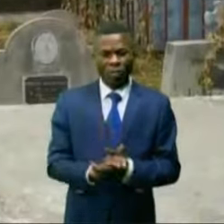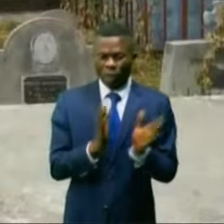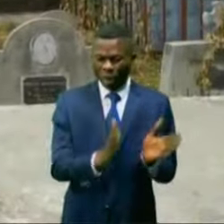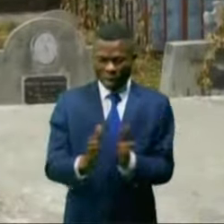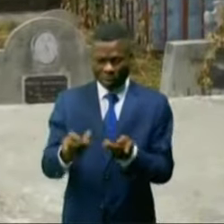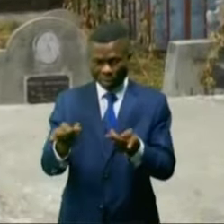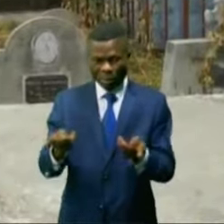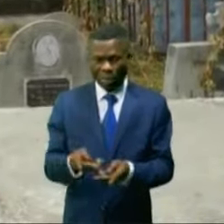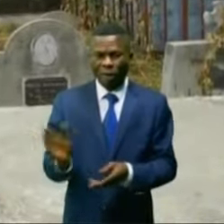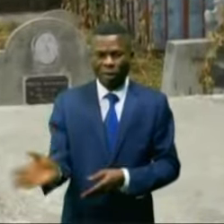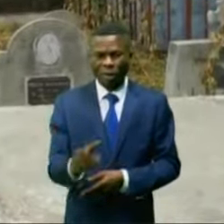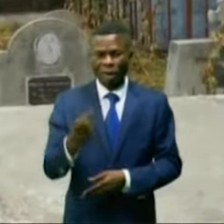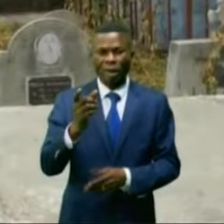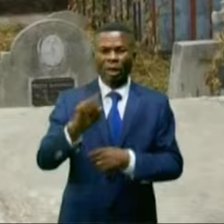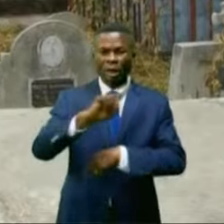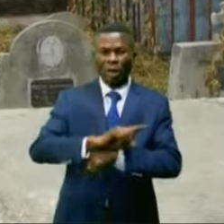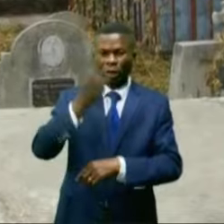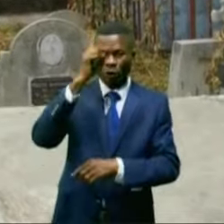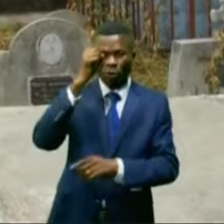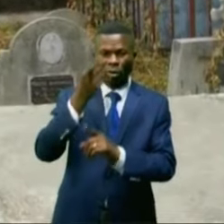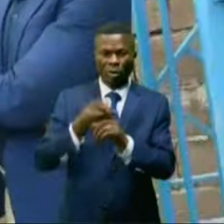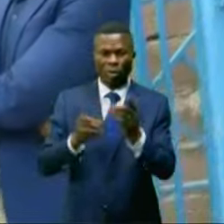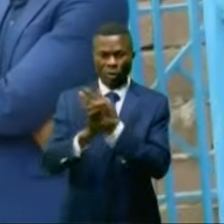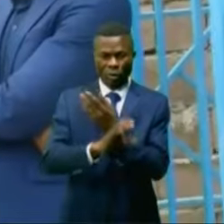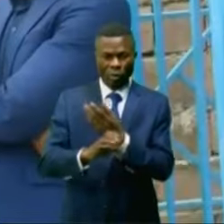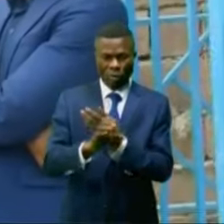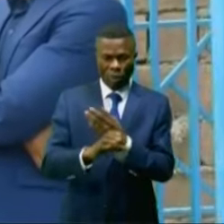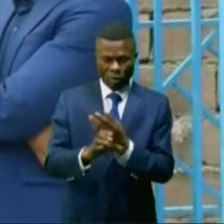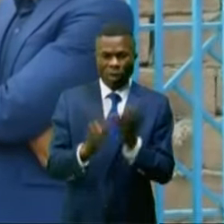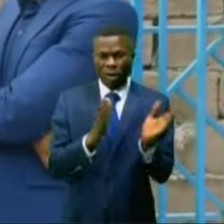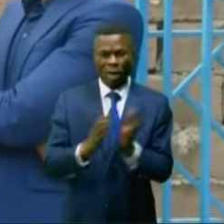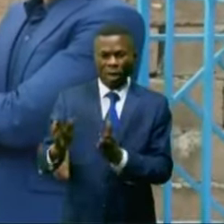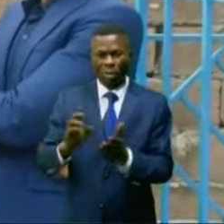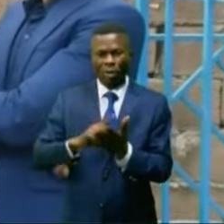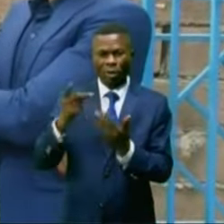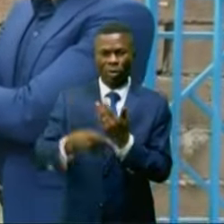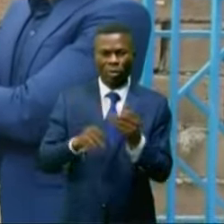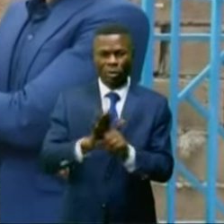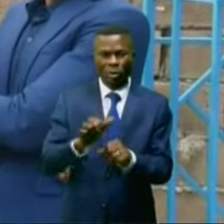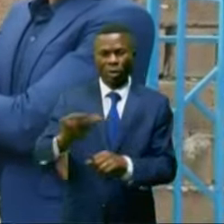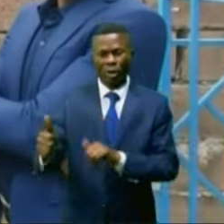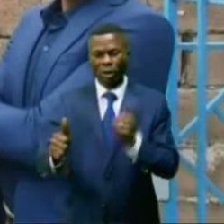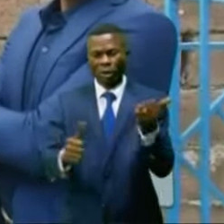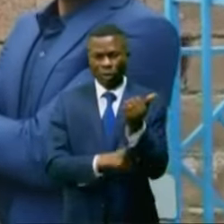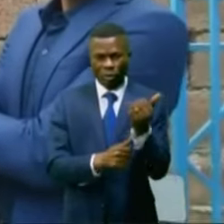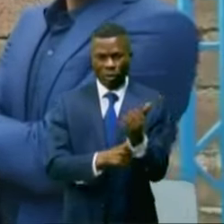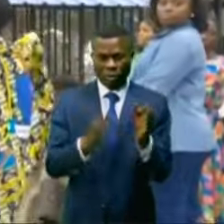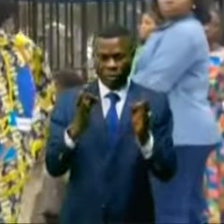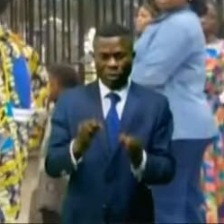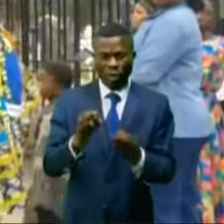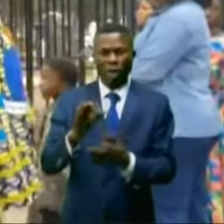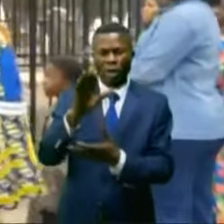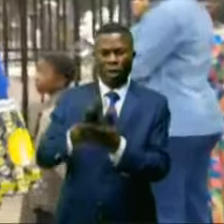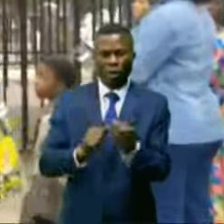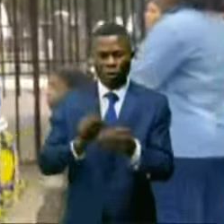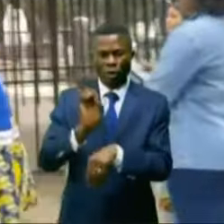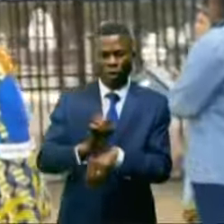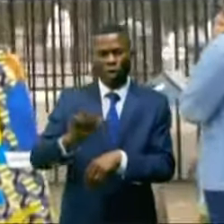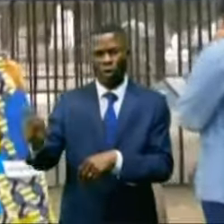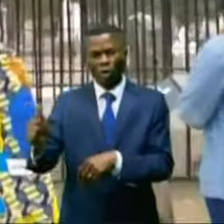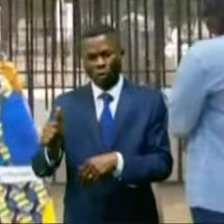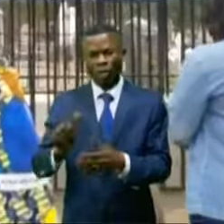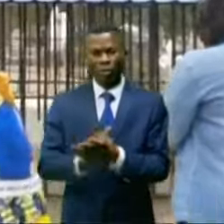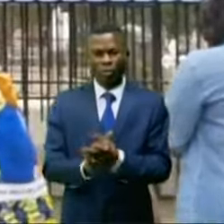Cette journée du 1er août a toujours divisé les avis et considérations des uns et des autres. Par leurs croyances, certains évoquent